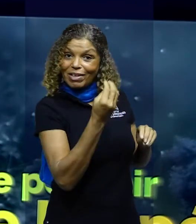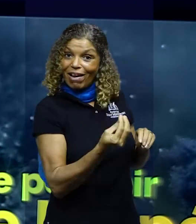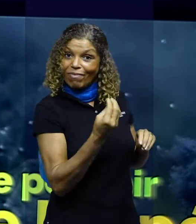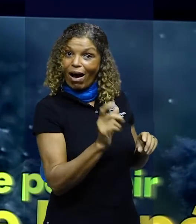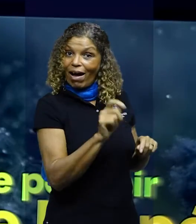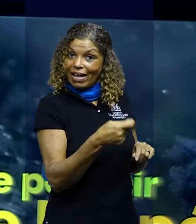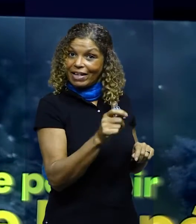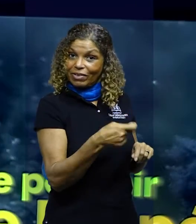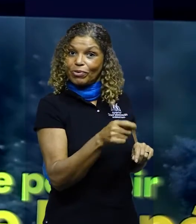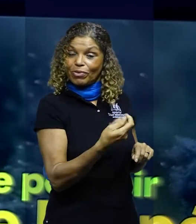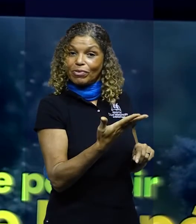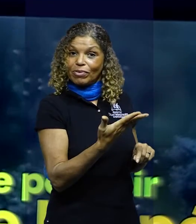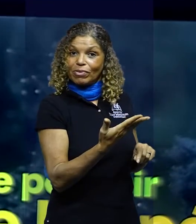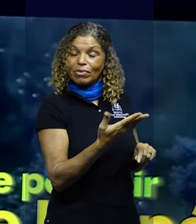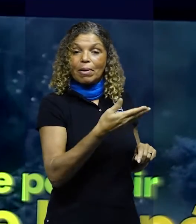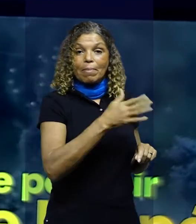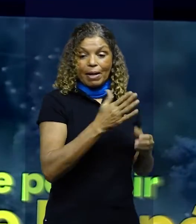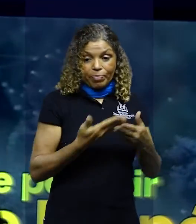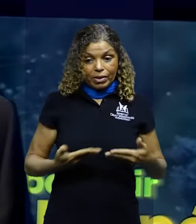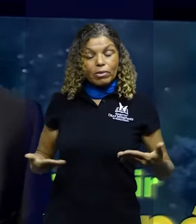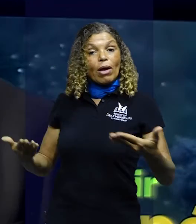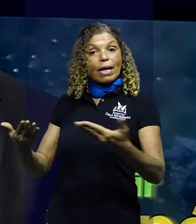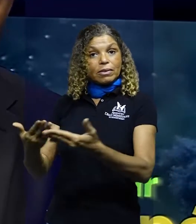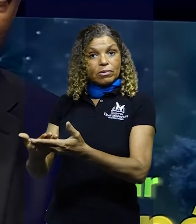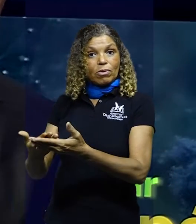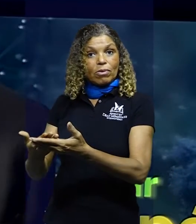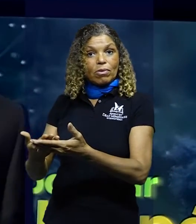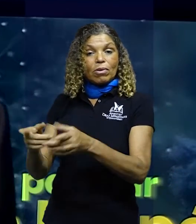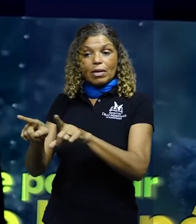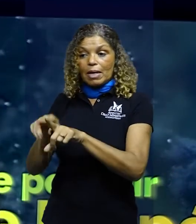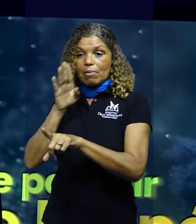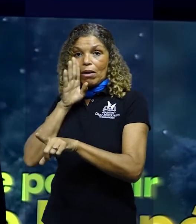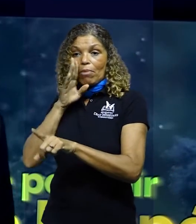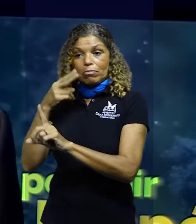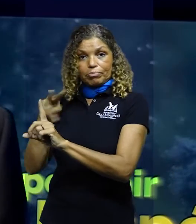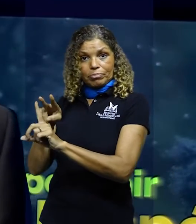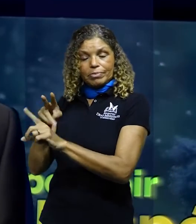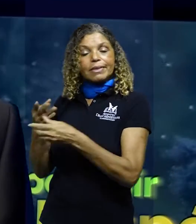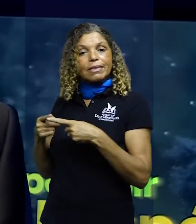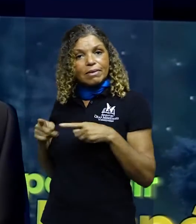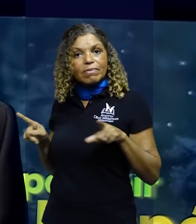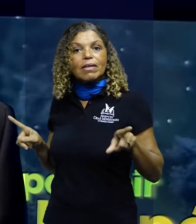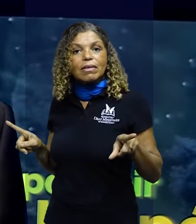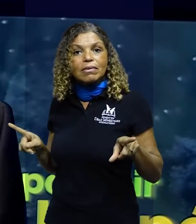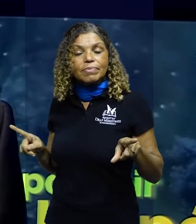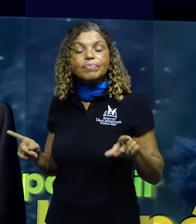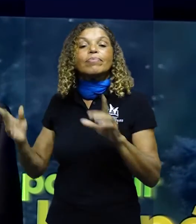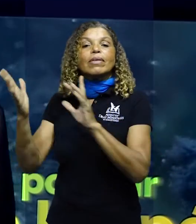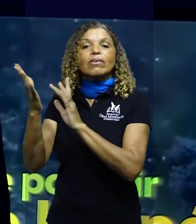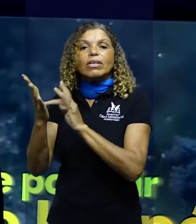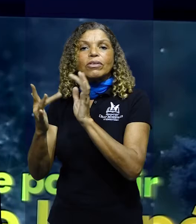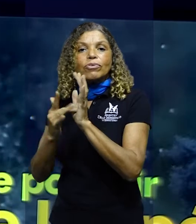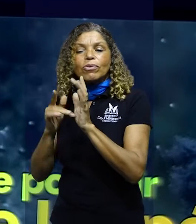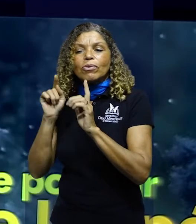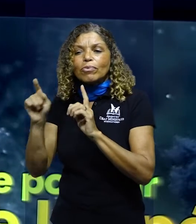formaté cet enfant. La situation, elle est différente quand il s'agit de Jésus et de sa mère.